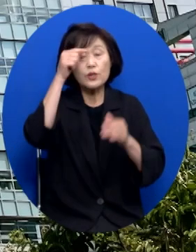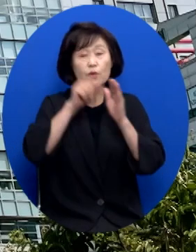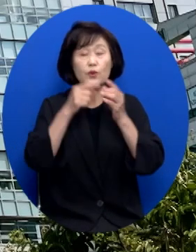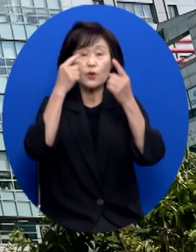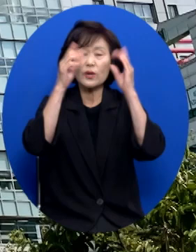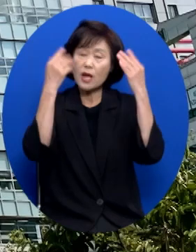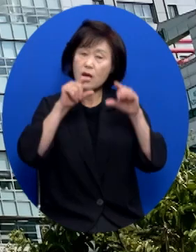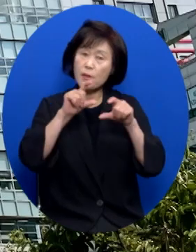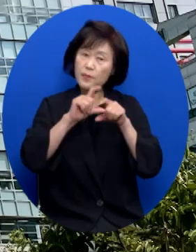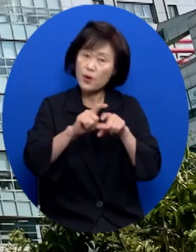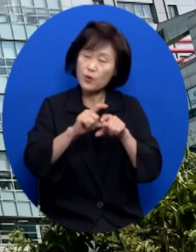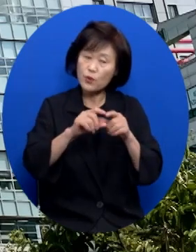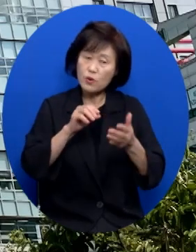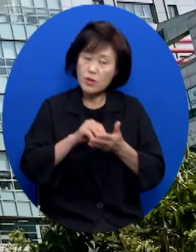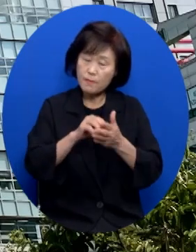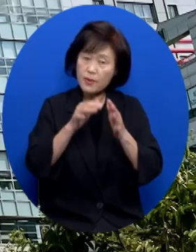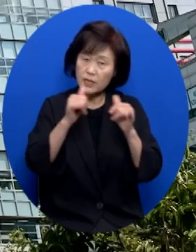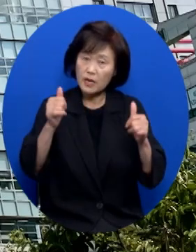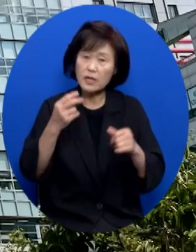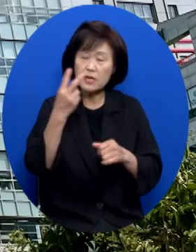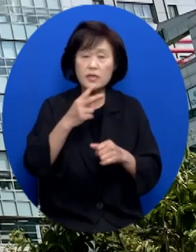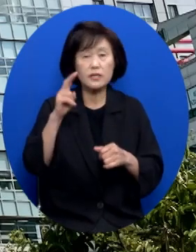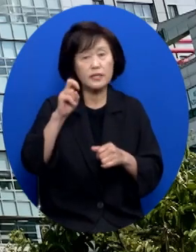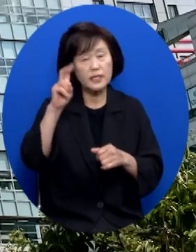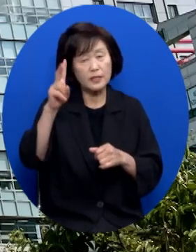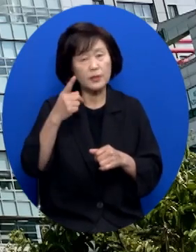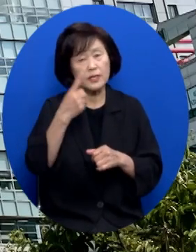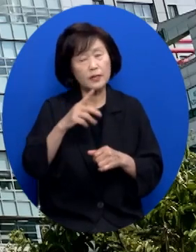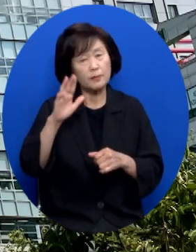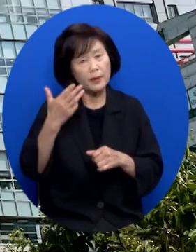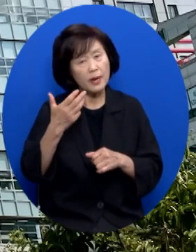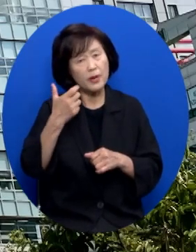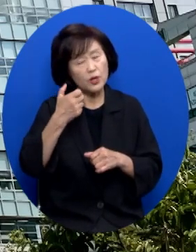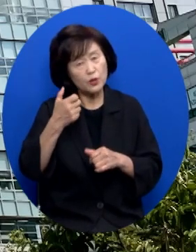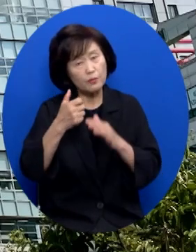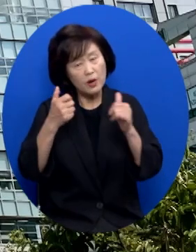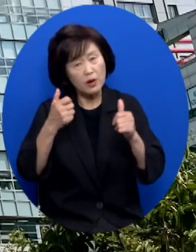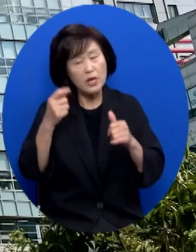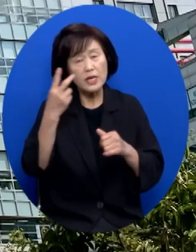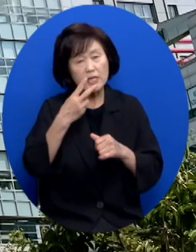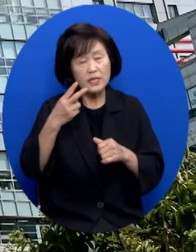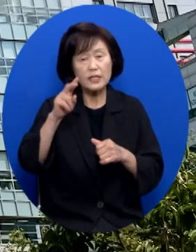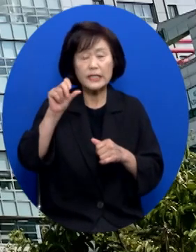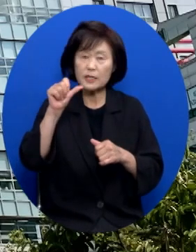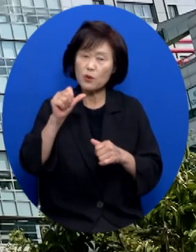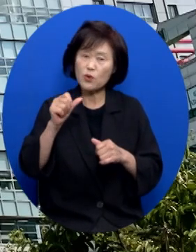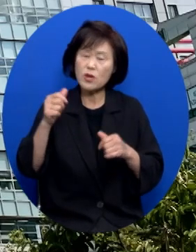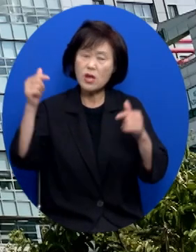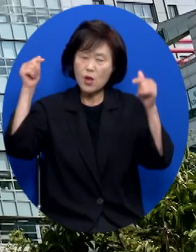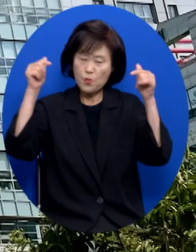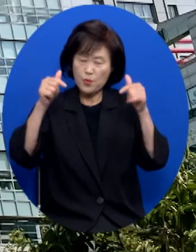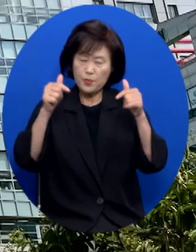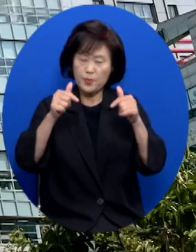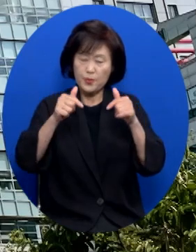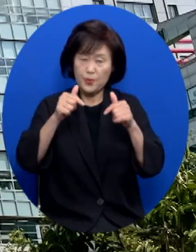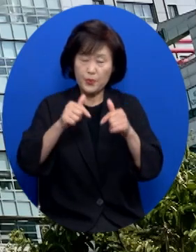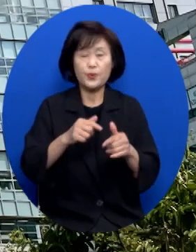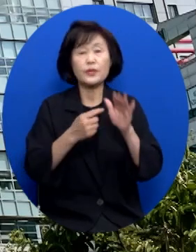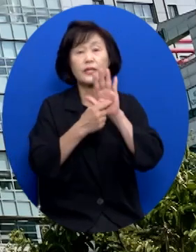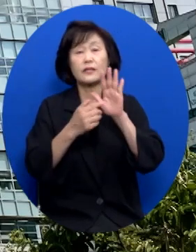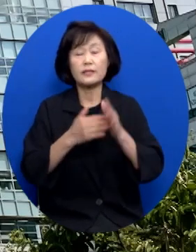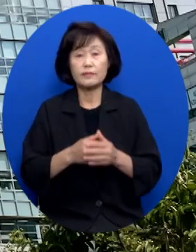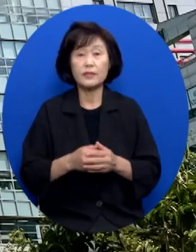기독대학의 평균 입학자 수는 2022년 1,850명으로 2015년 이후 계속해서 줄고 있는 것으로